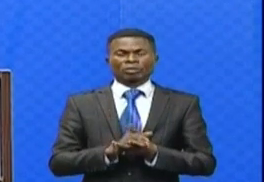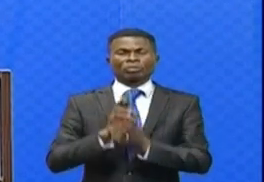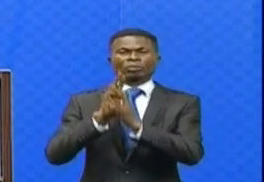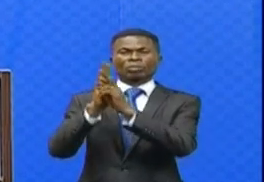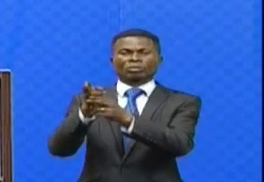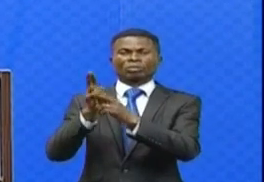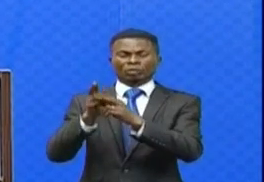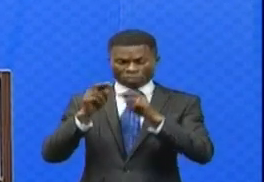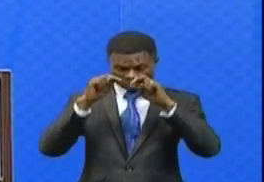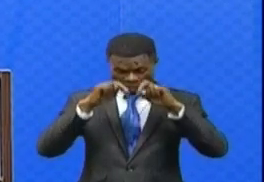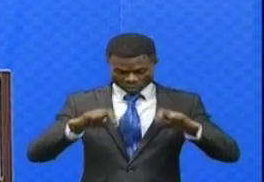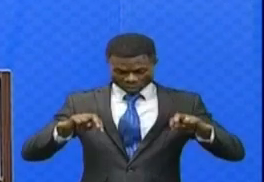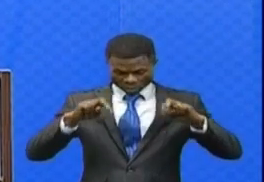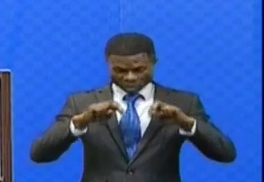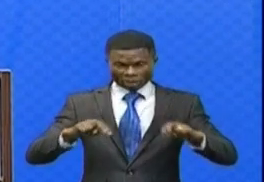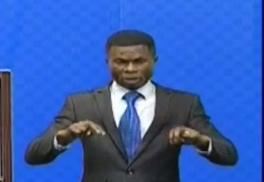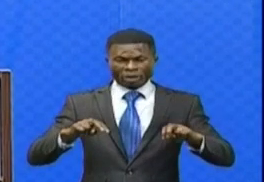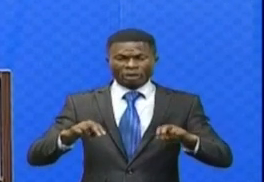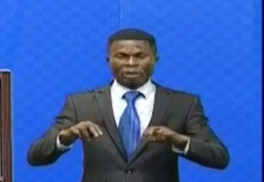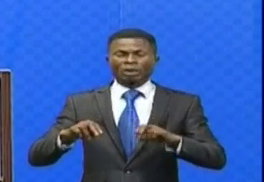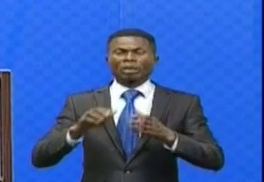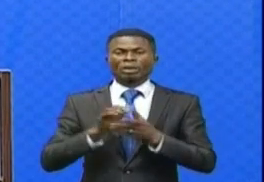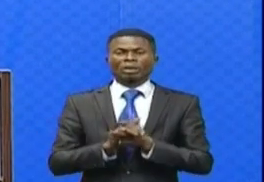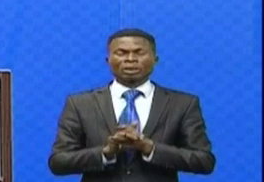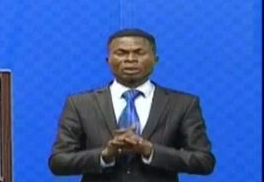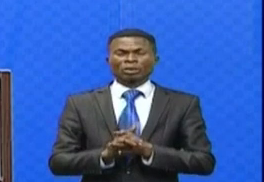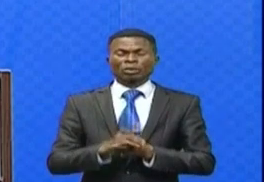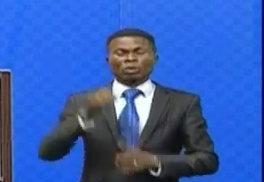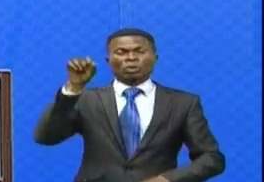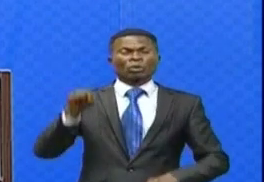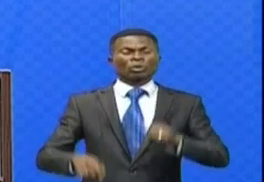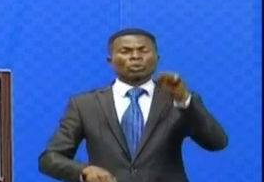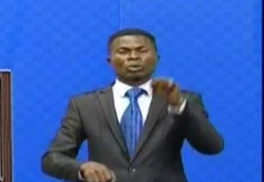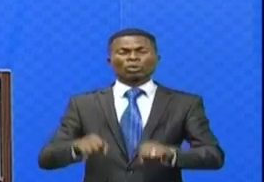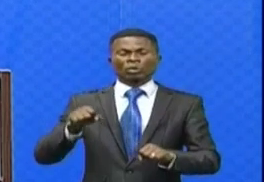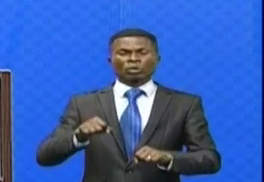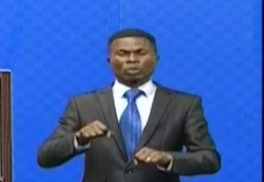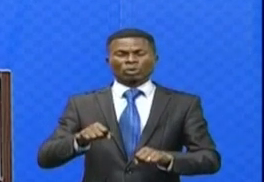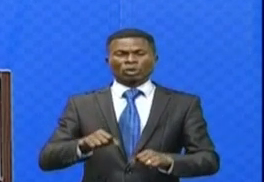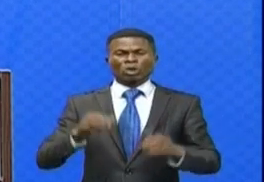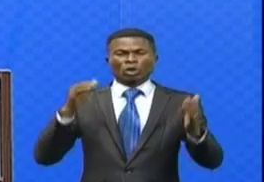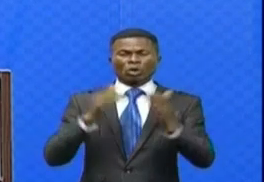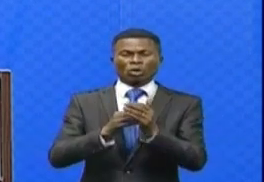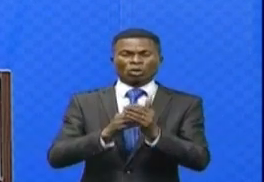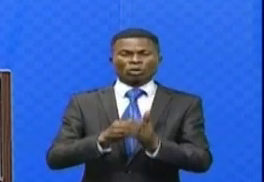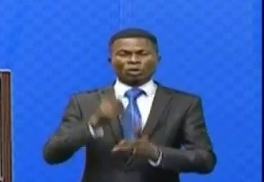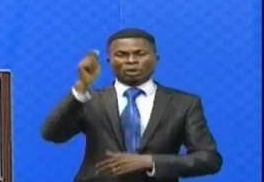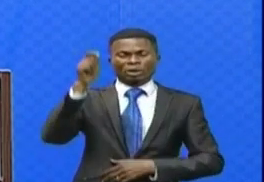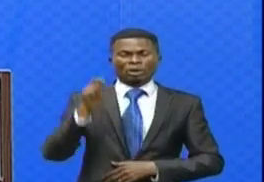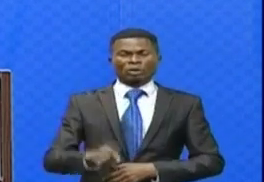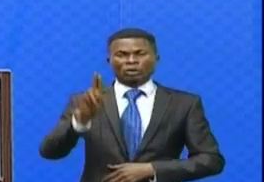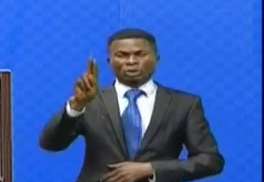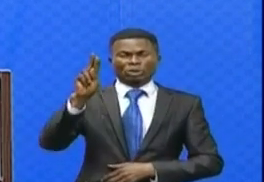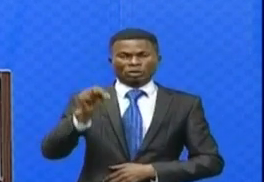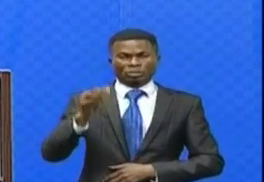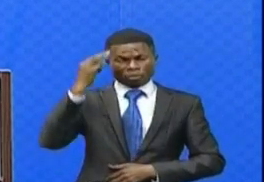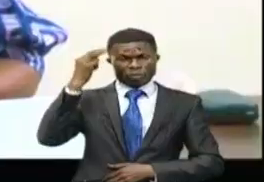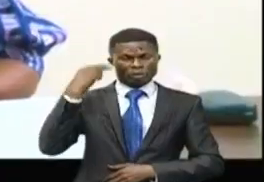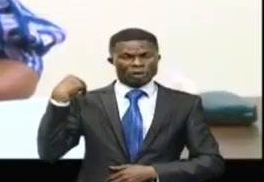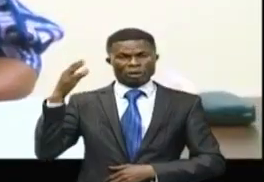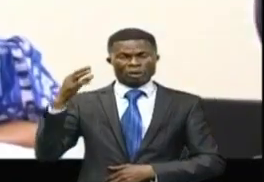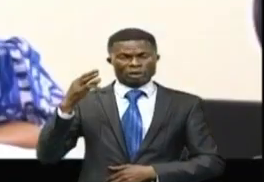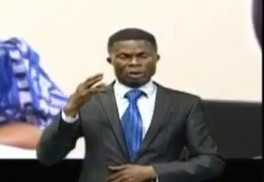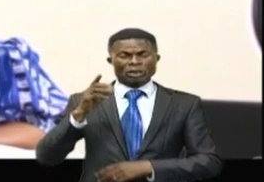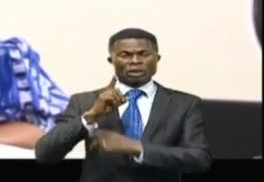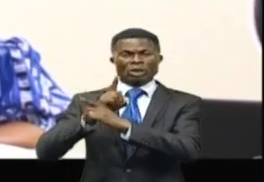d' enquête sur les actifs les manifestations anti monusco la ministre d'état ministre de la justice et garde